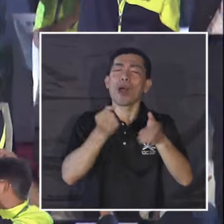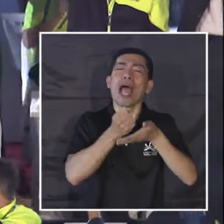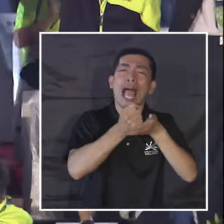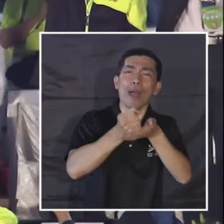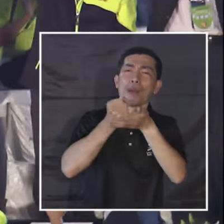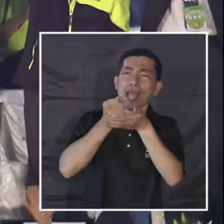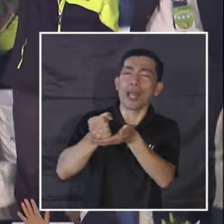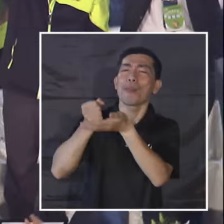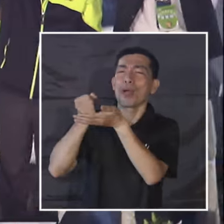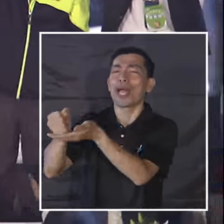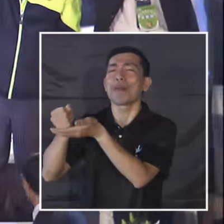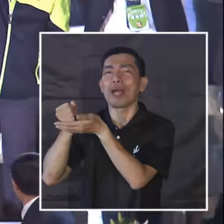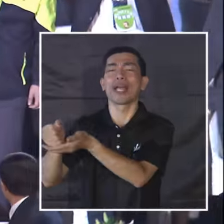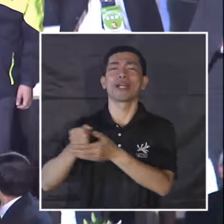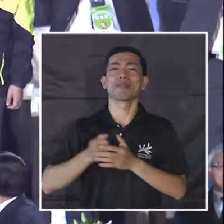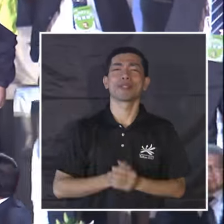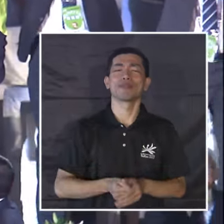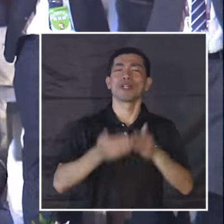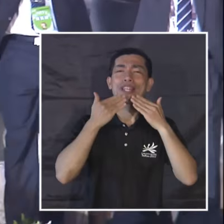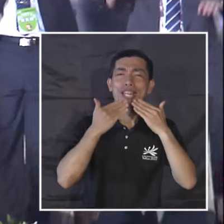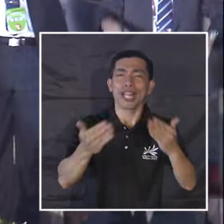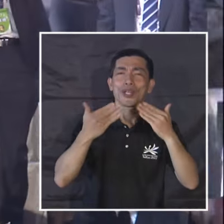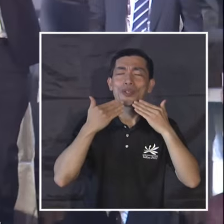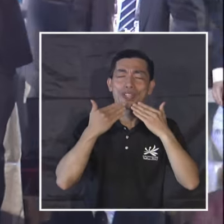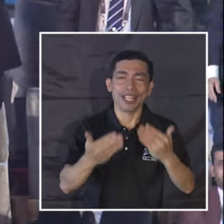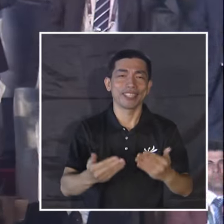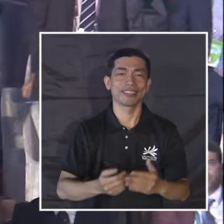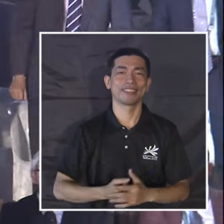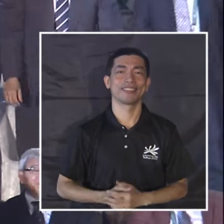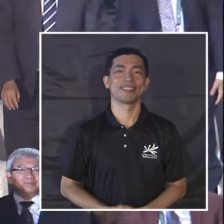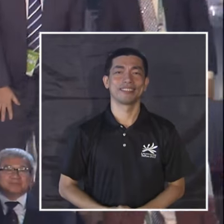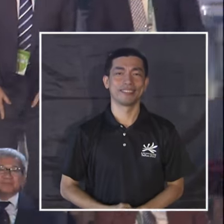加这一次盛会，也谢谢您大驾光临。